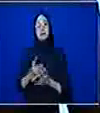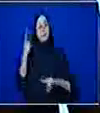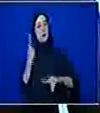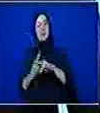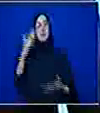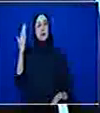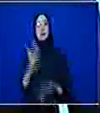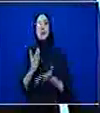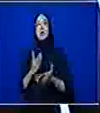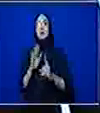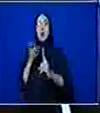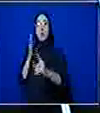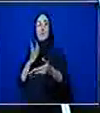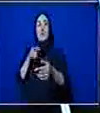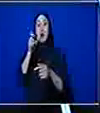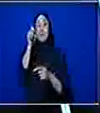mengejar pelanggar-pelanggar